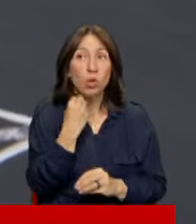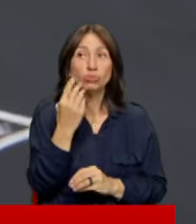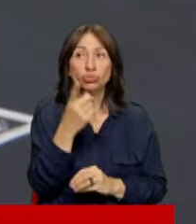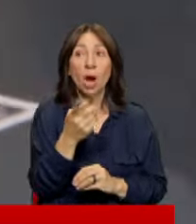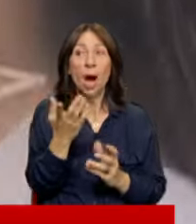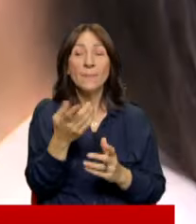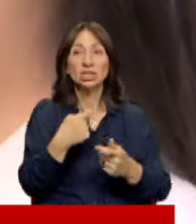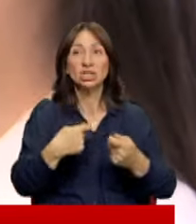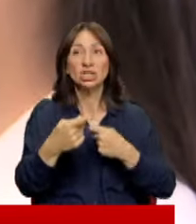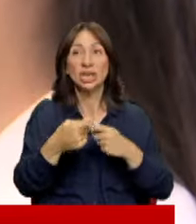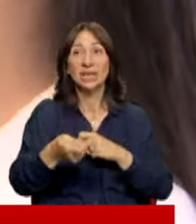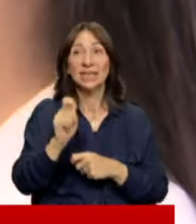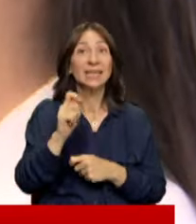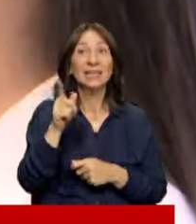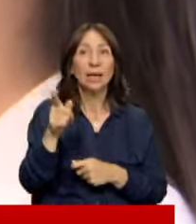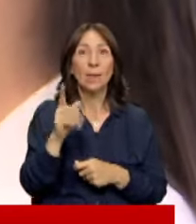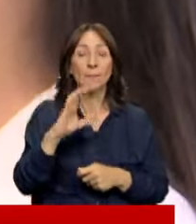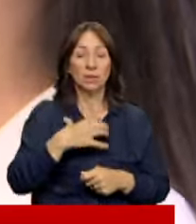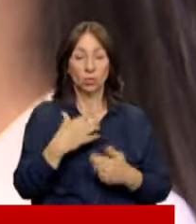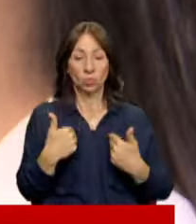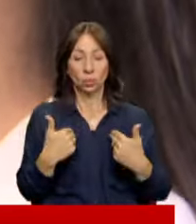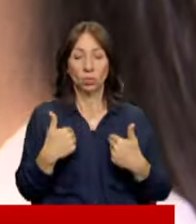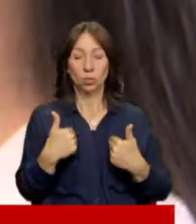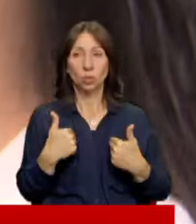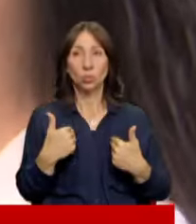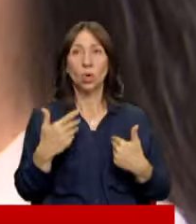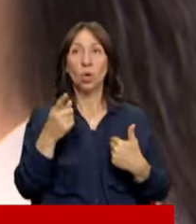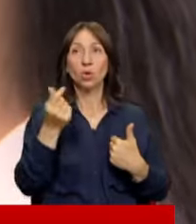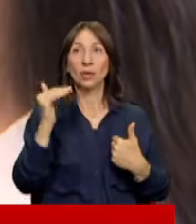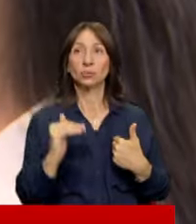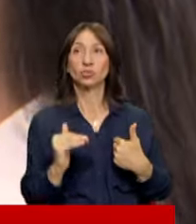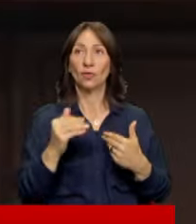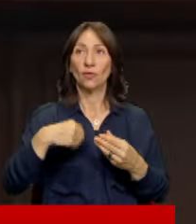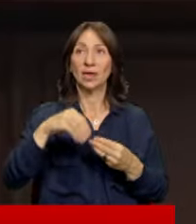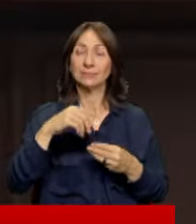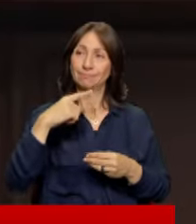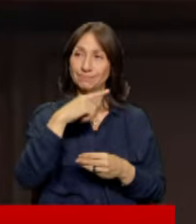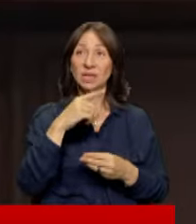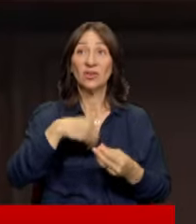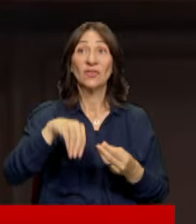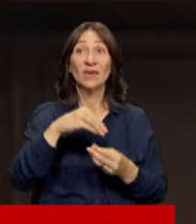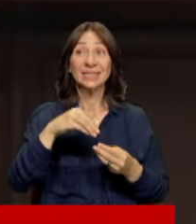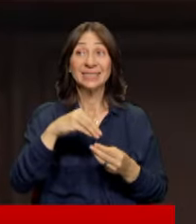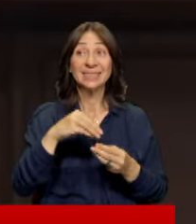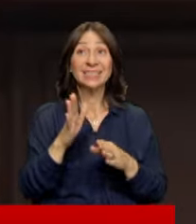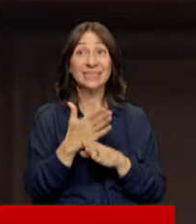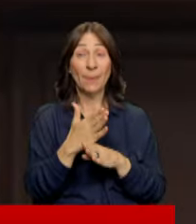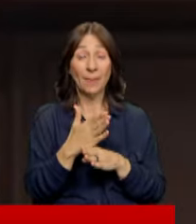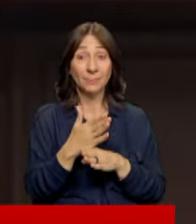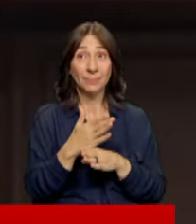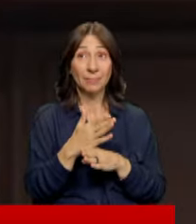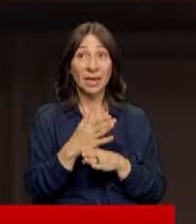bu. Fakat ticari krediyi çeken kişi patron. Yani o daha düşük bir faiz oranına katlanıyor. Faiz